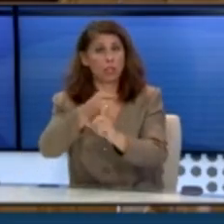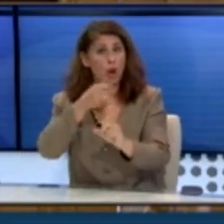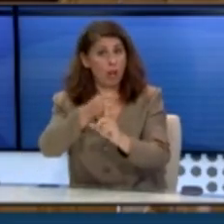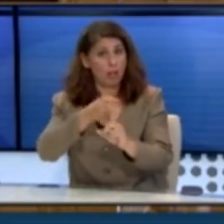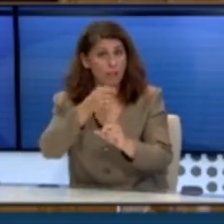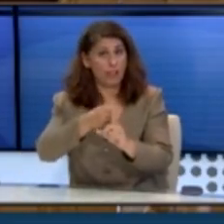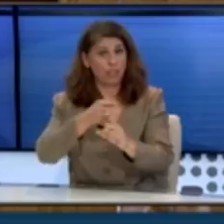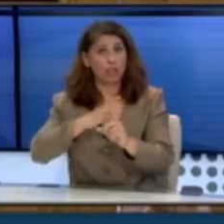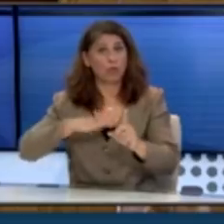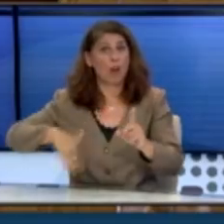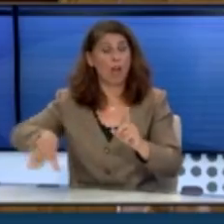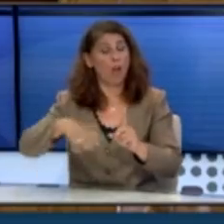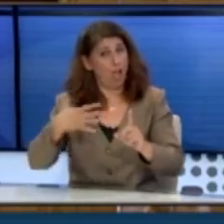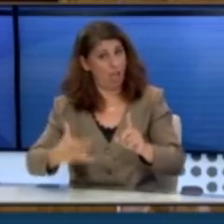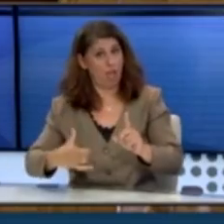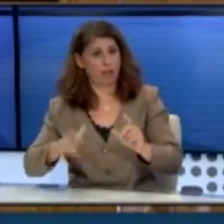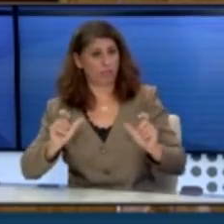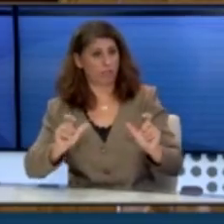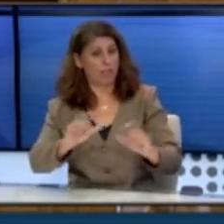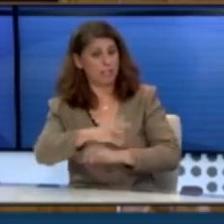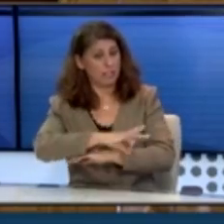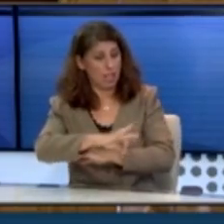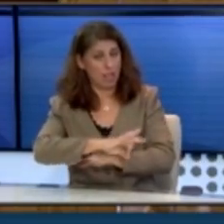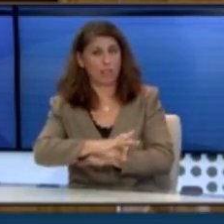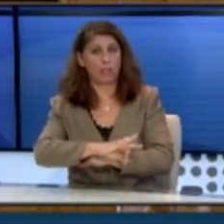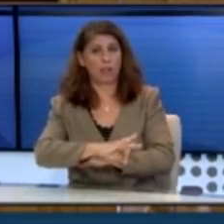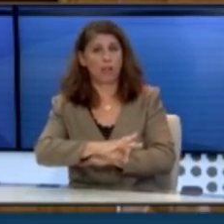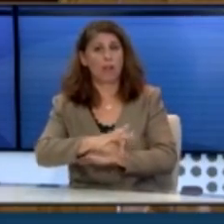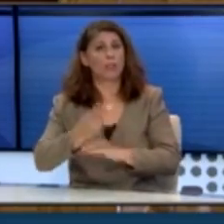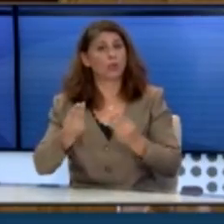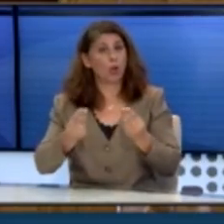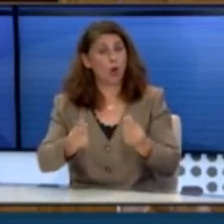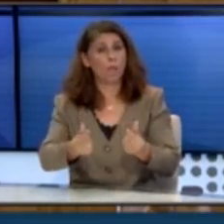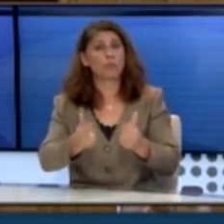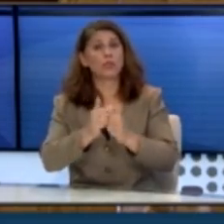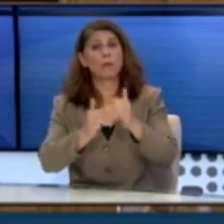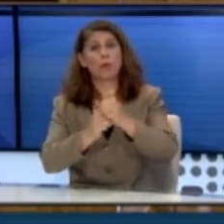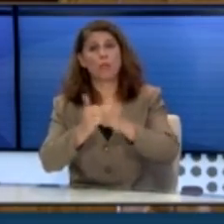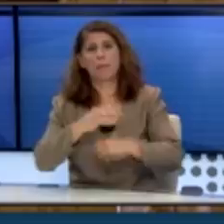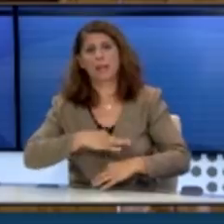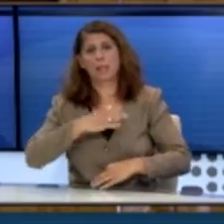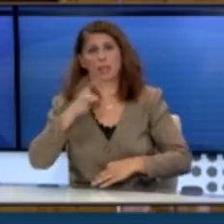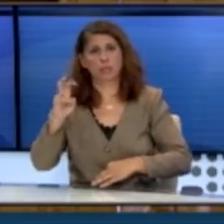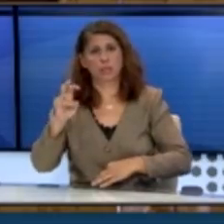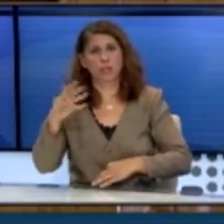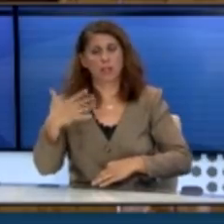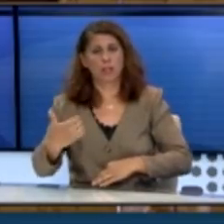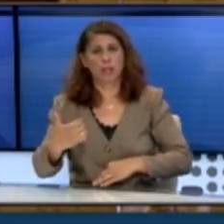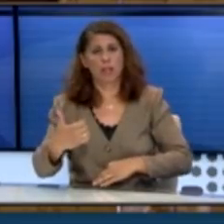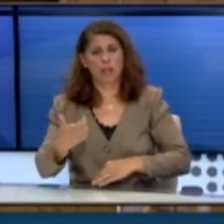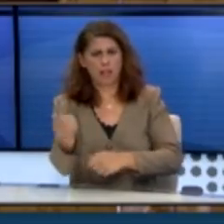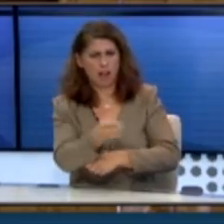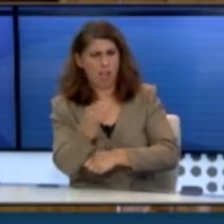του. Τότε βρίσκεται πλήρως εξοπλισμένο με σχέδιο, μέσα και υποδομές, κύριε Χρυσοχοΐδη. Γεμίζει τις άβρες με